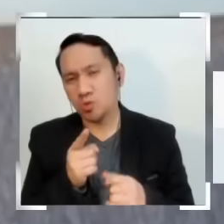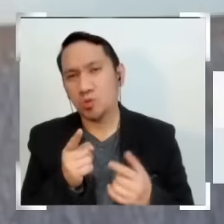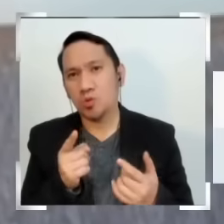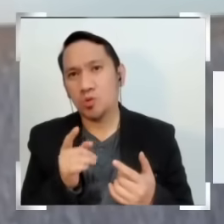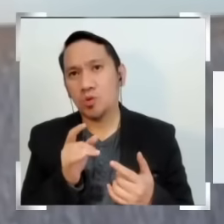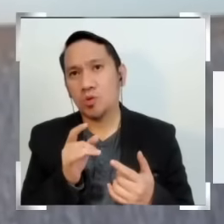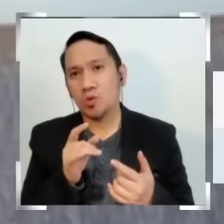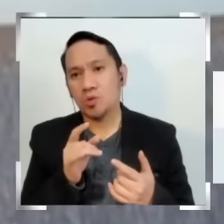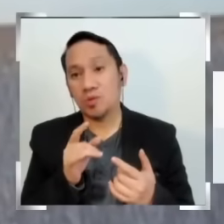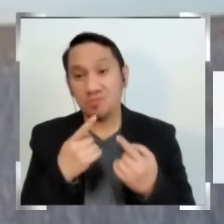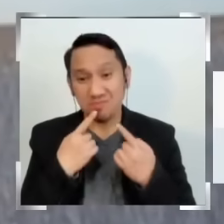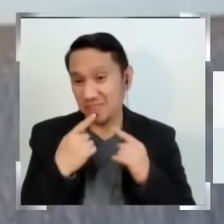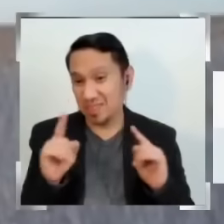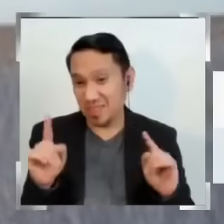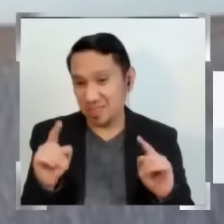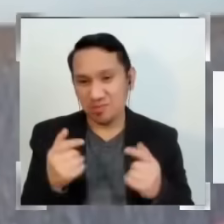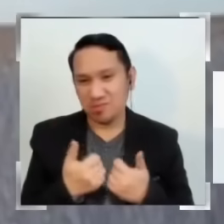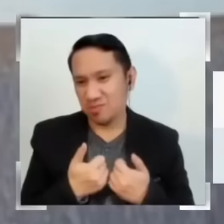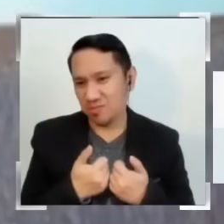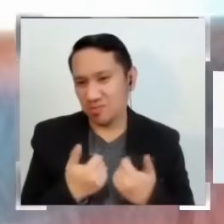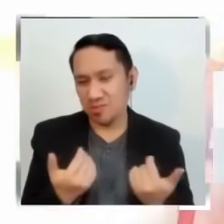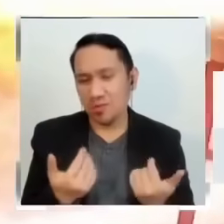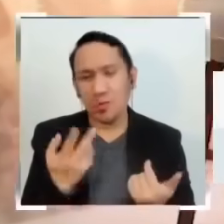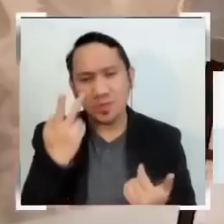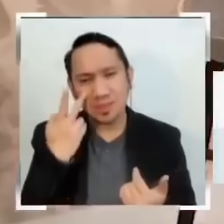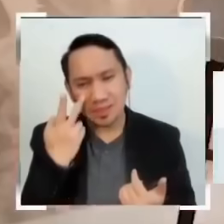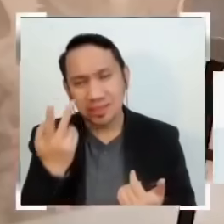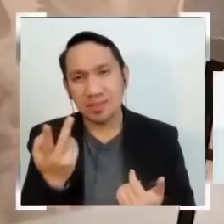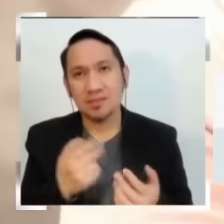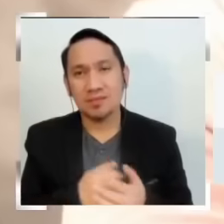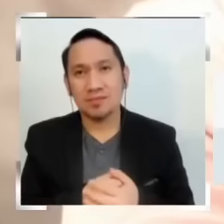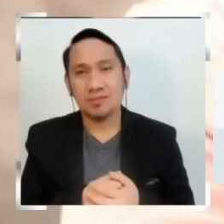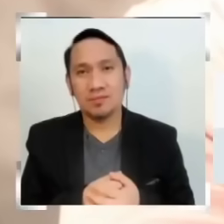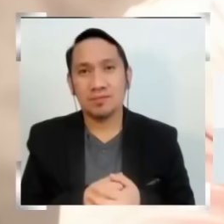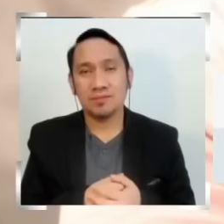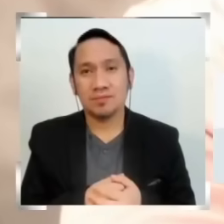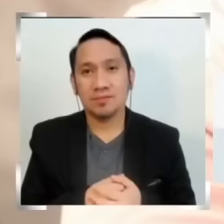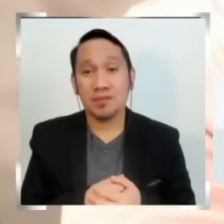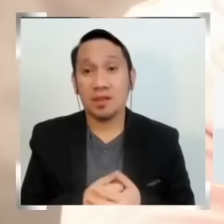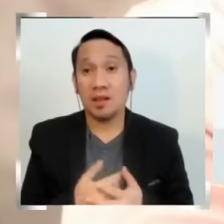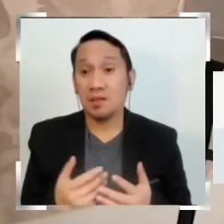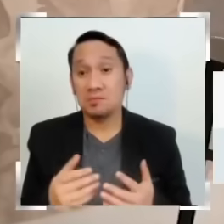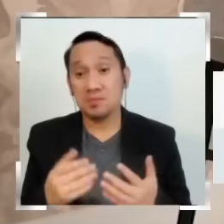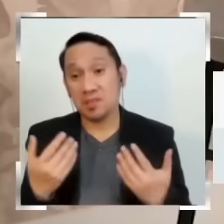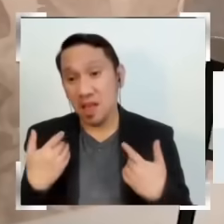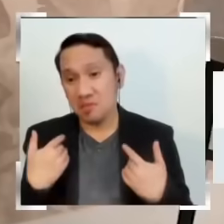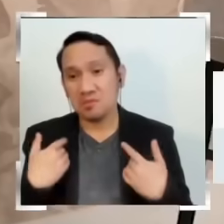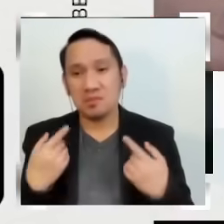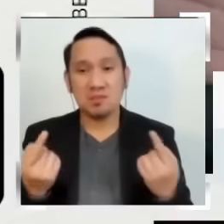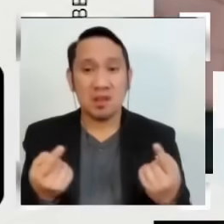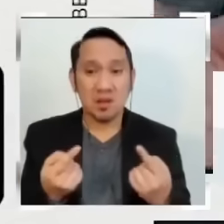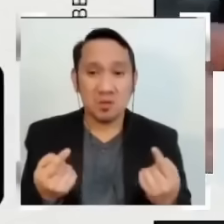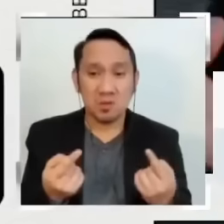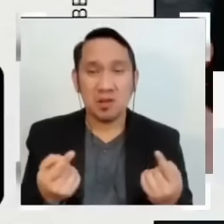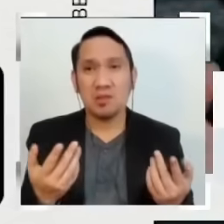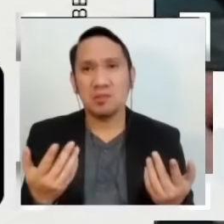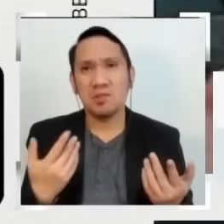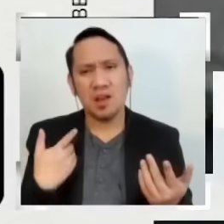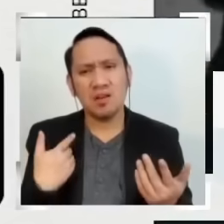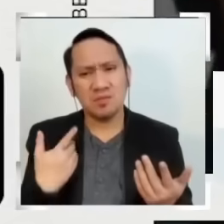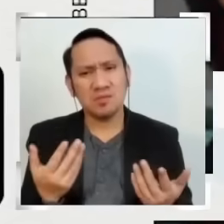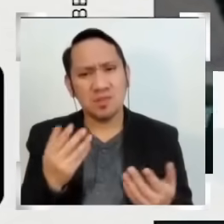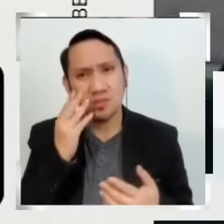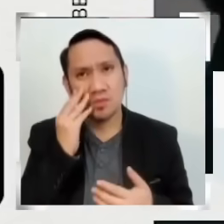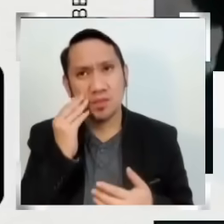bago going, alam mo yun, official. Public. May mga naging away din naman daw silang dalawa. Tapos grabe, yun sa US